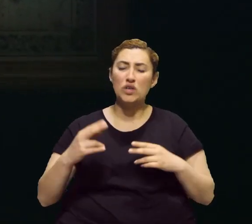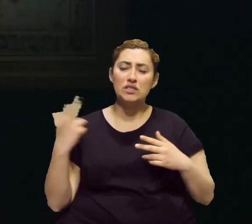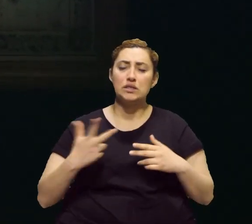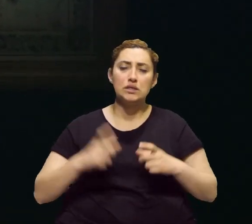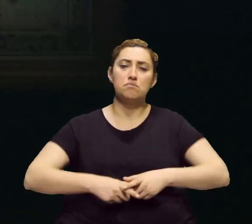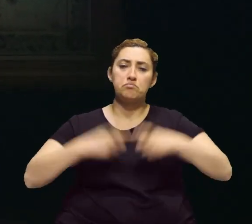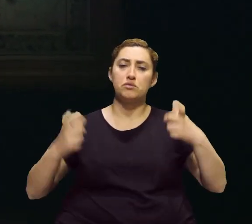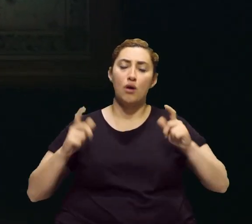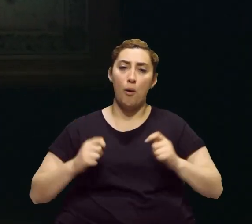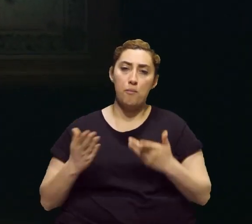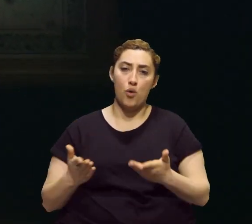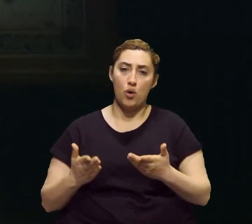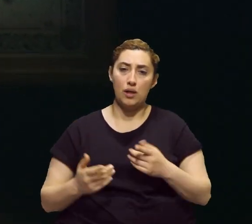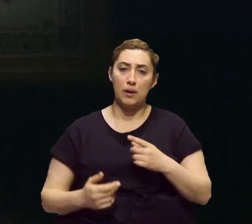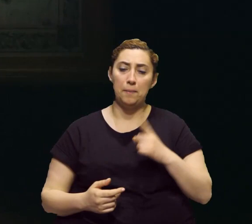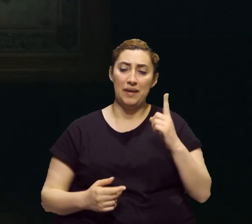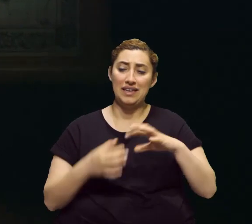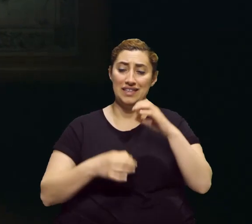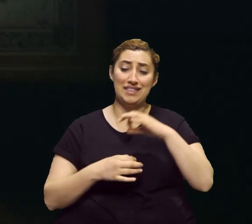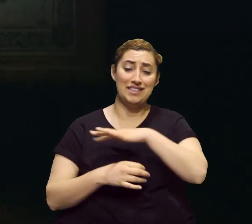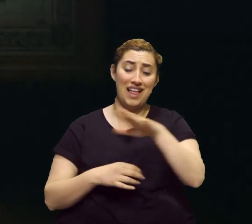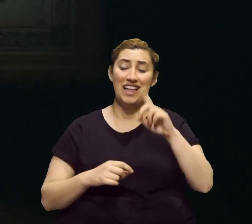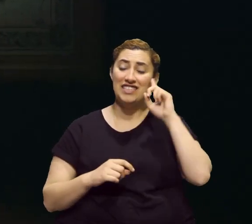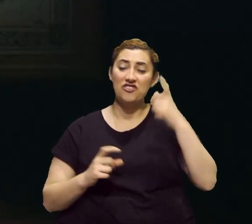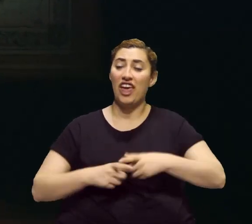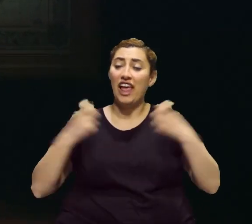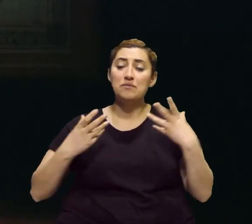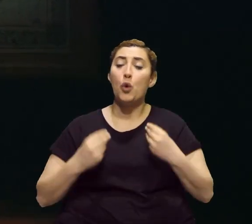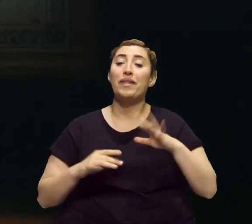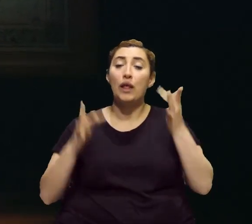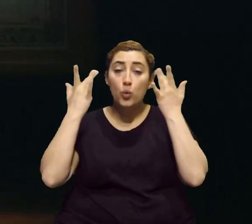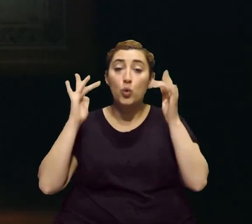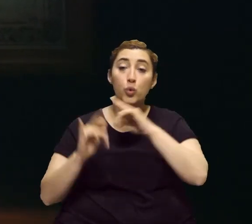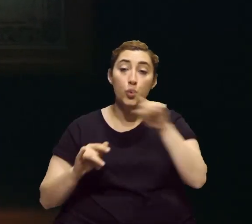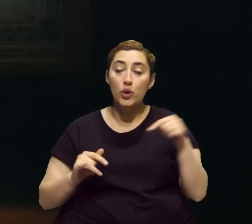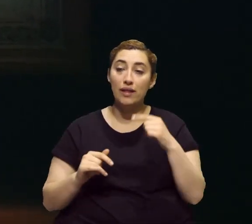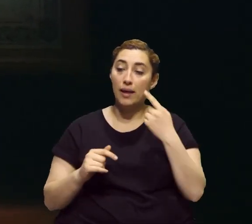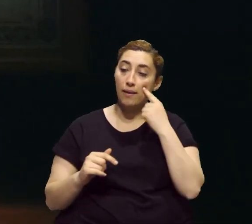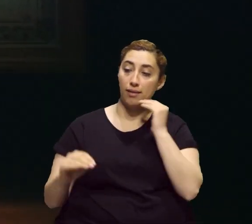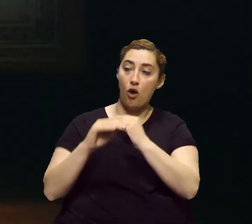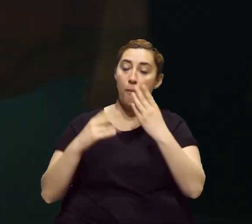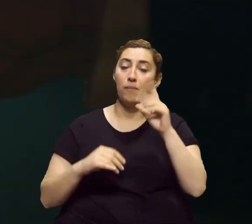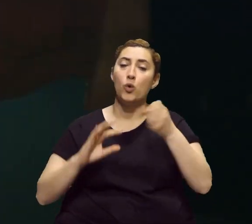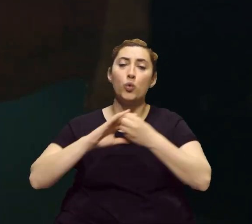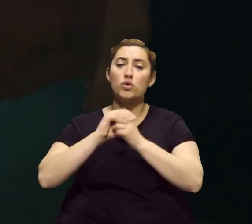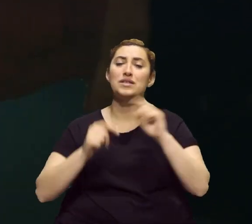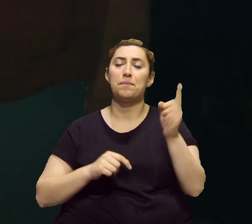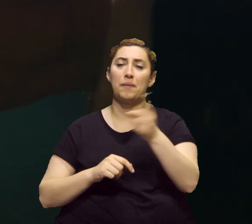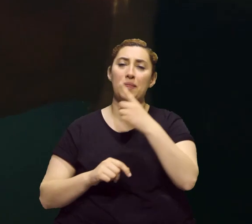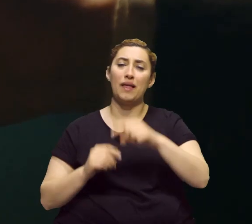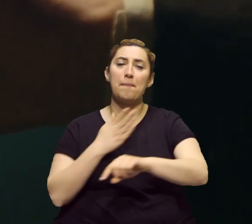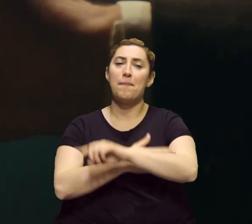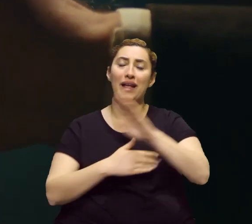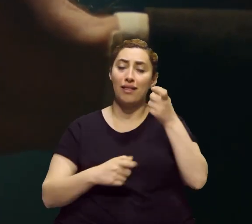hızlı gelişiyorlar. Bir millet yalnızca gelişmişliğiyle değil, kültürüyle de ölçülür. Dünyada bazı